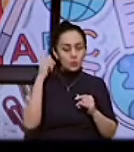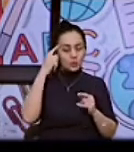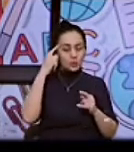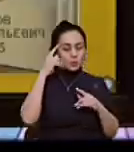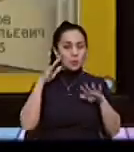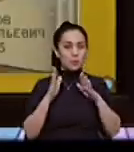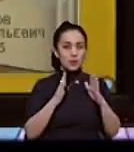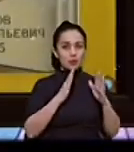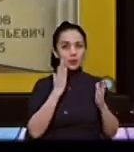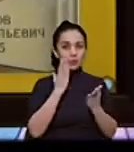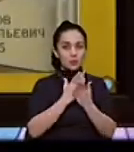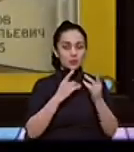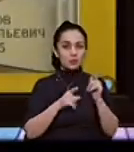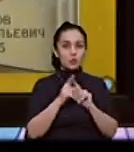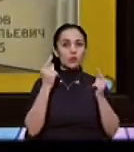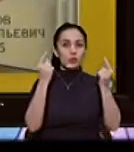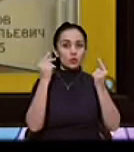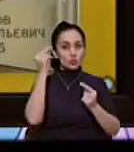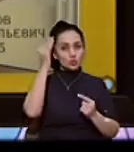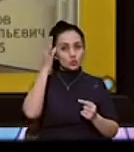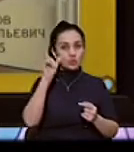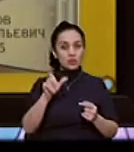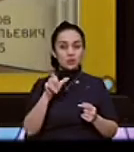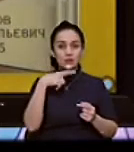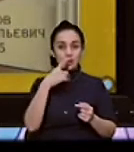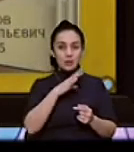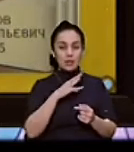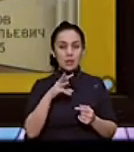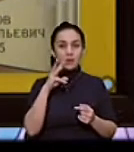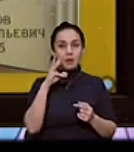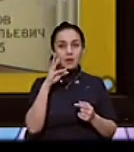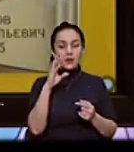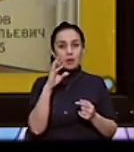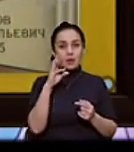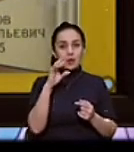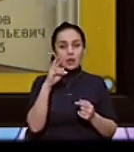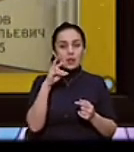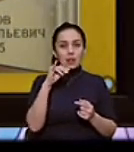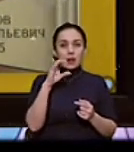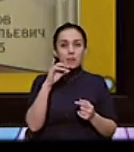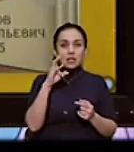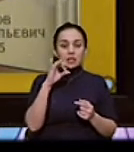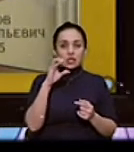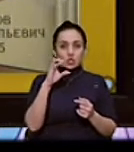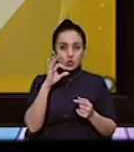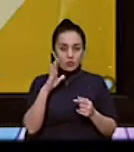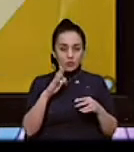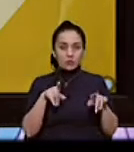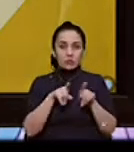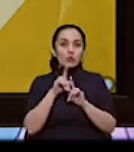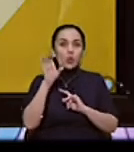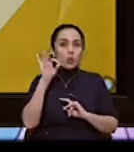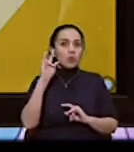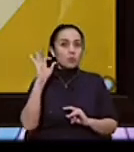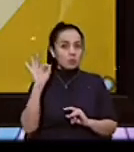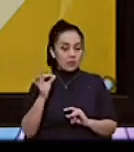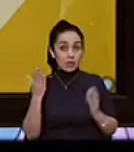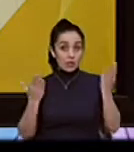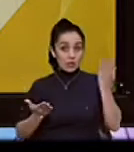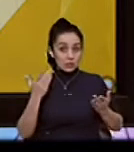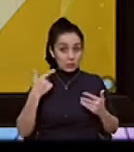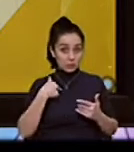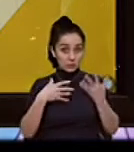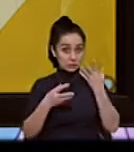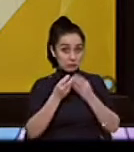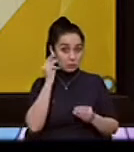порядок приводит. Так говорил великий ученый Михаил Васильевич Ломоносов. И ведь он прав, ребята, ведь если